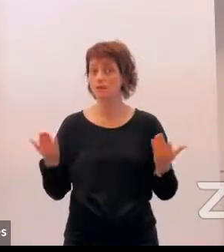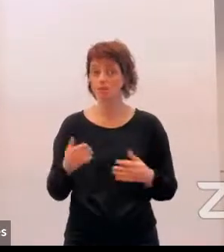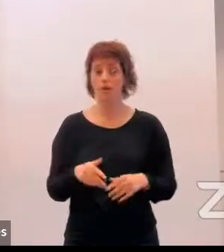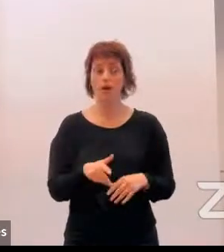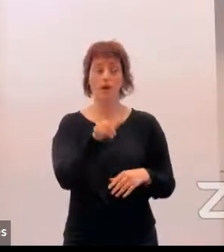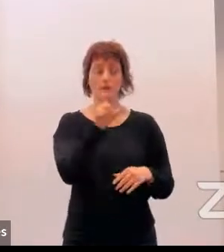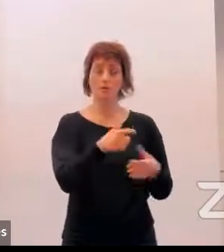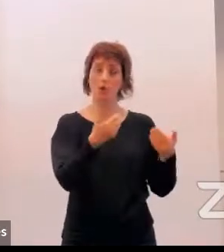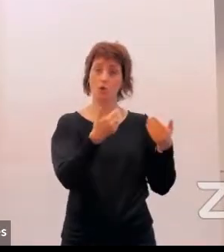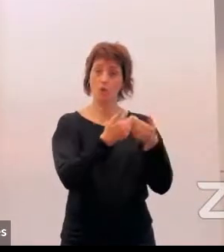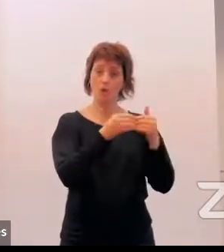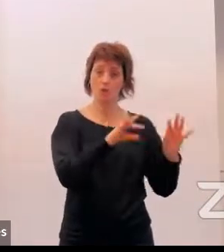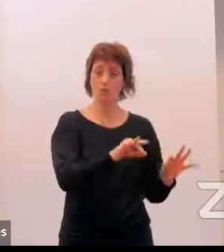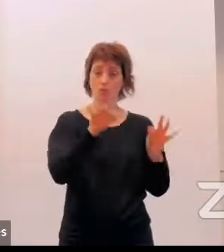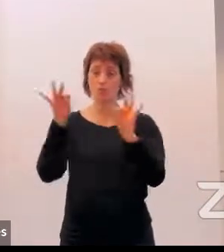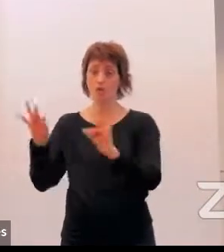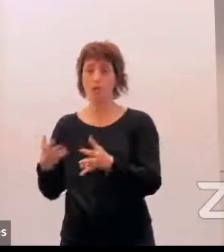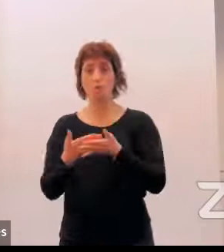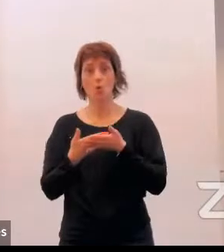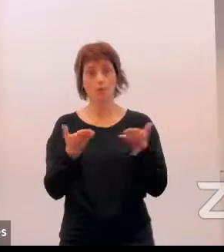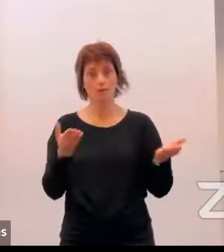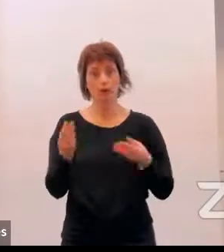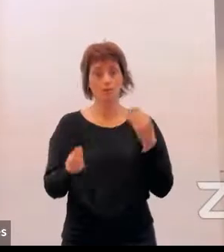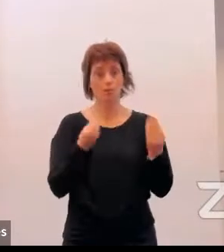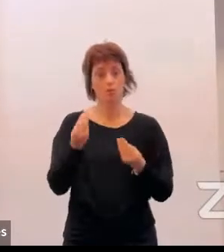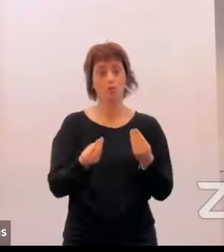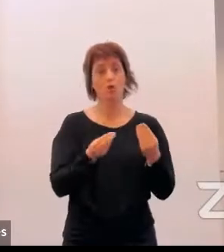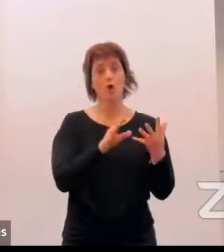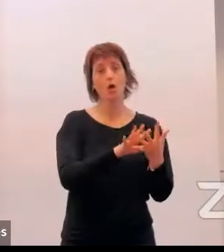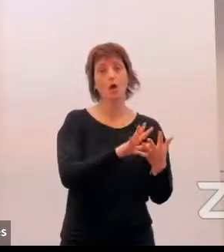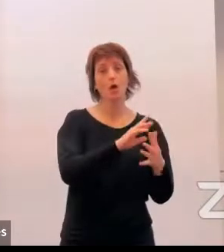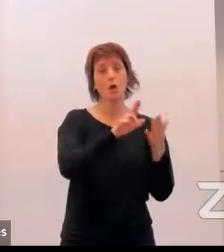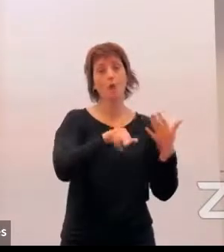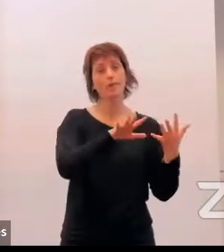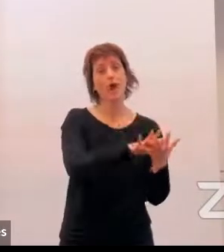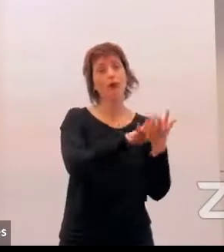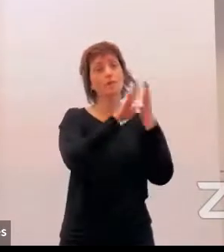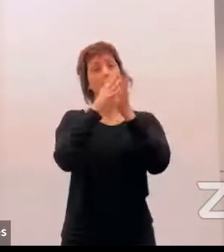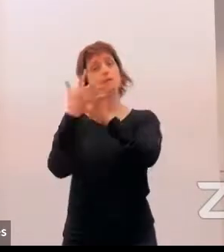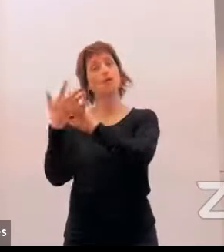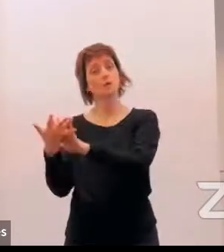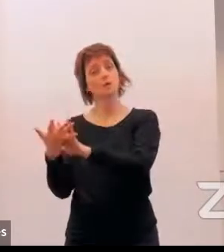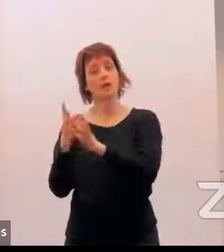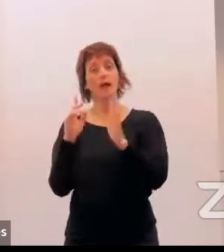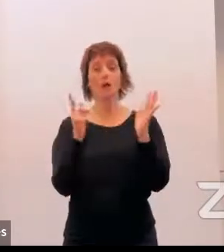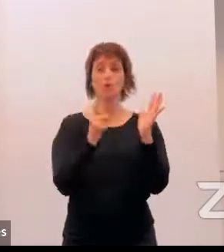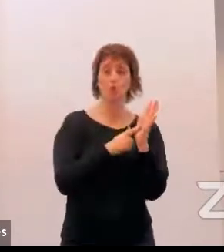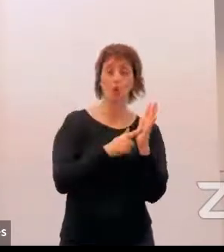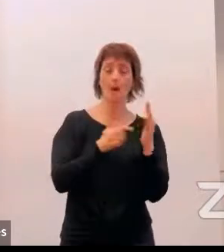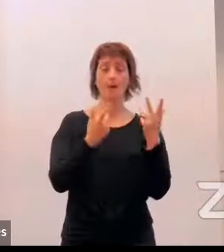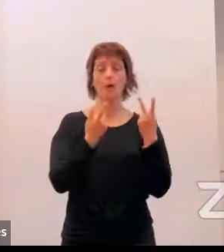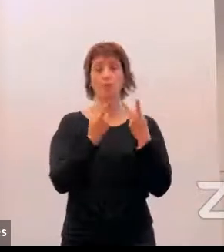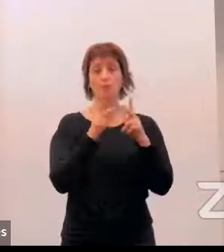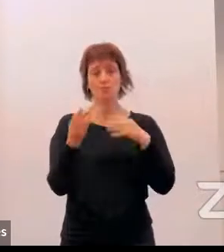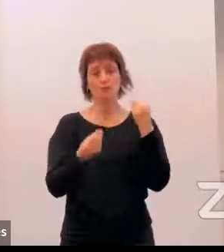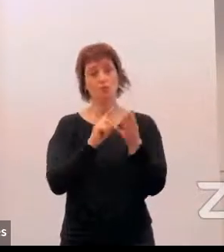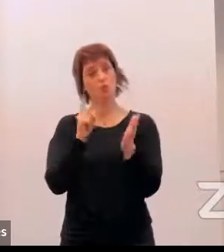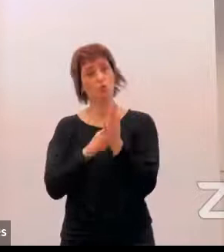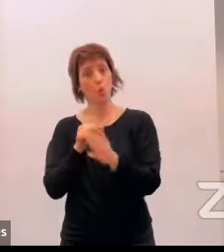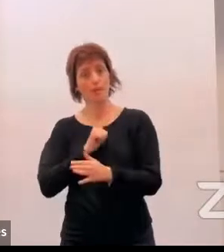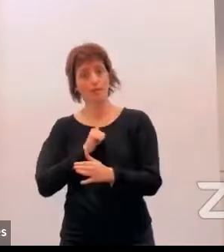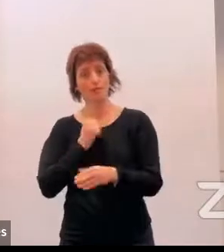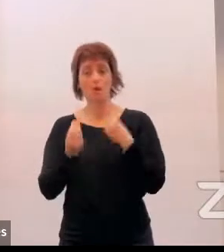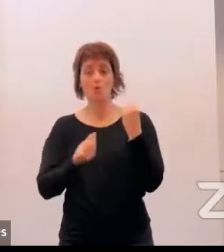mutation simple pour les fonctionnaires, c'est des transferts de contrats pour ceux qui sont contractuels de droit public et de droit privé, ou pour les